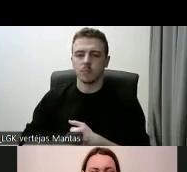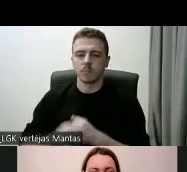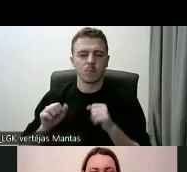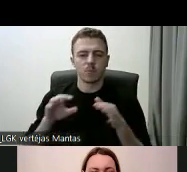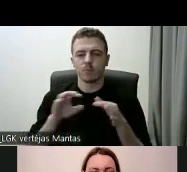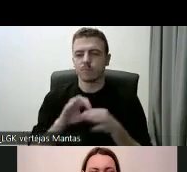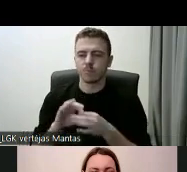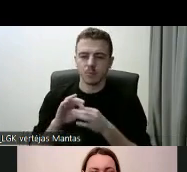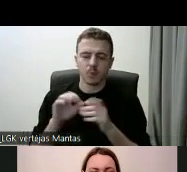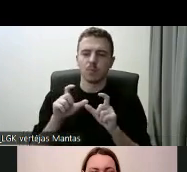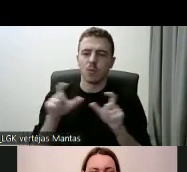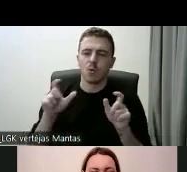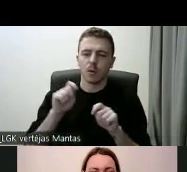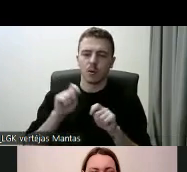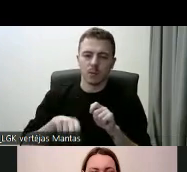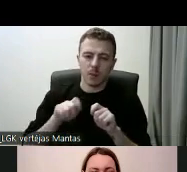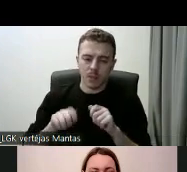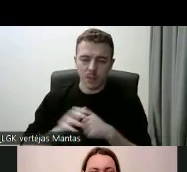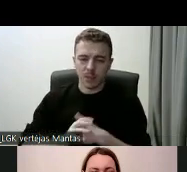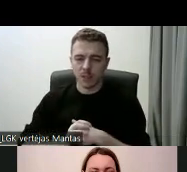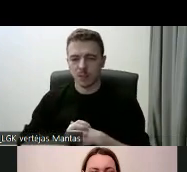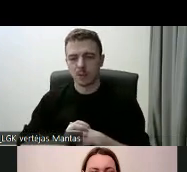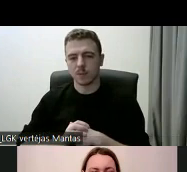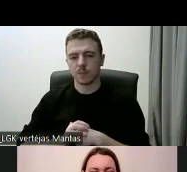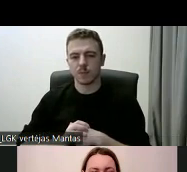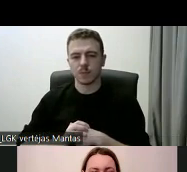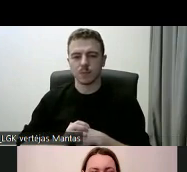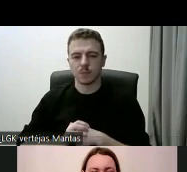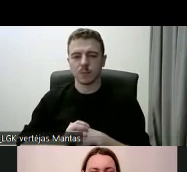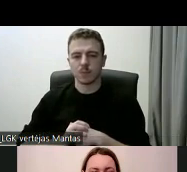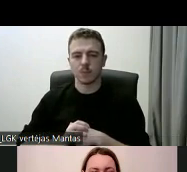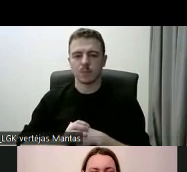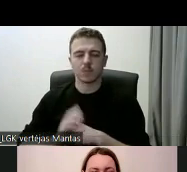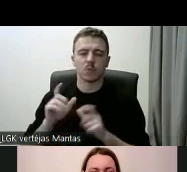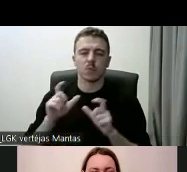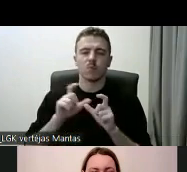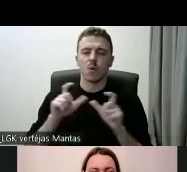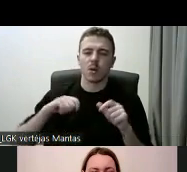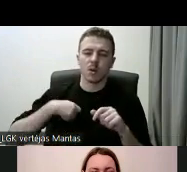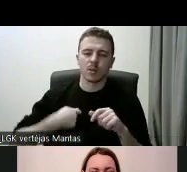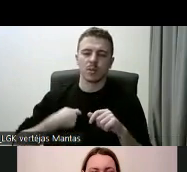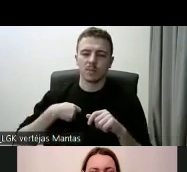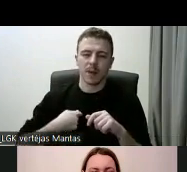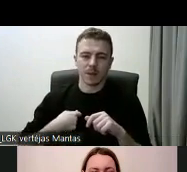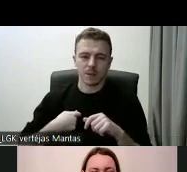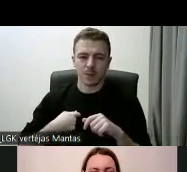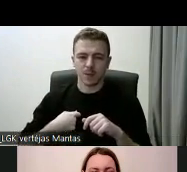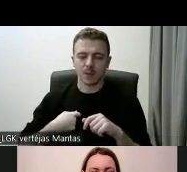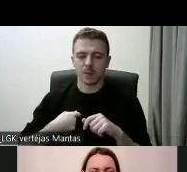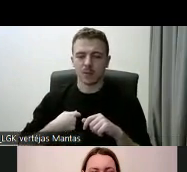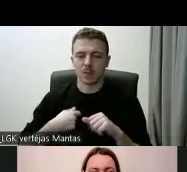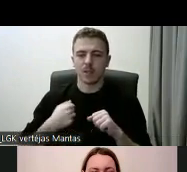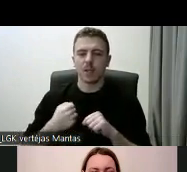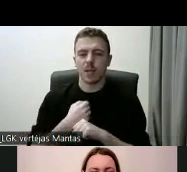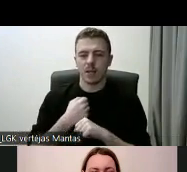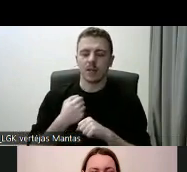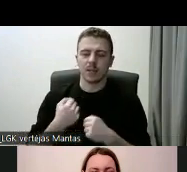su mokyklų patikrinimais, atvykdomas tam tikros mokyklų inspekcijos. Ir reikia pasitempti, taip